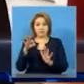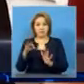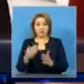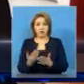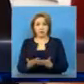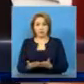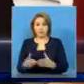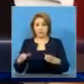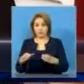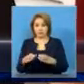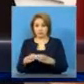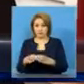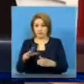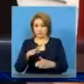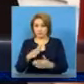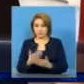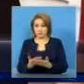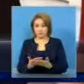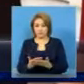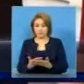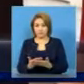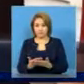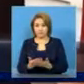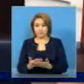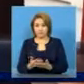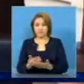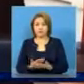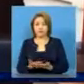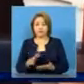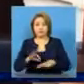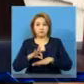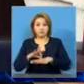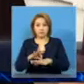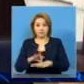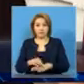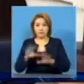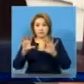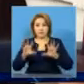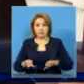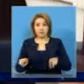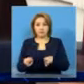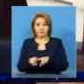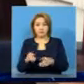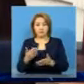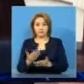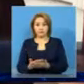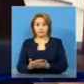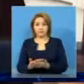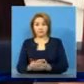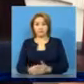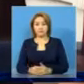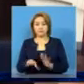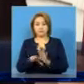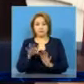осы мына учаскені алатын болатын болсақ ретімен жүріп жатыр. Заңға сәйкес сайлау туралы заңға